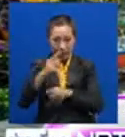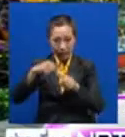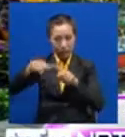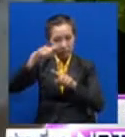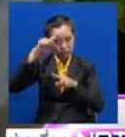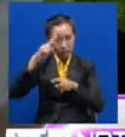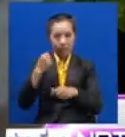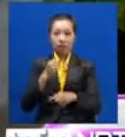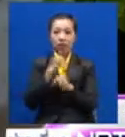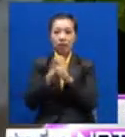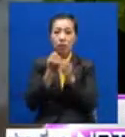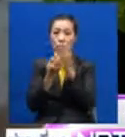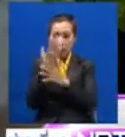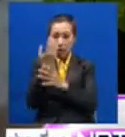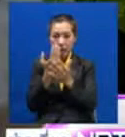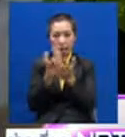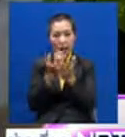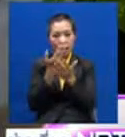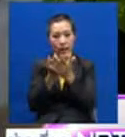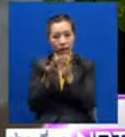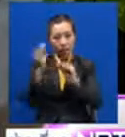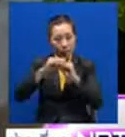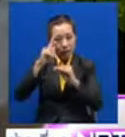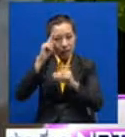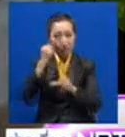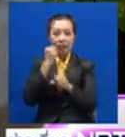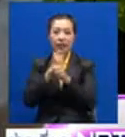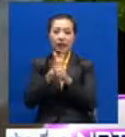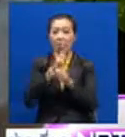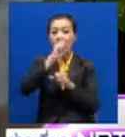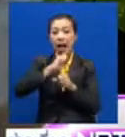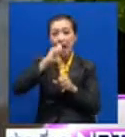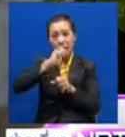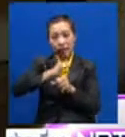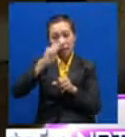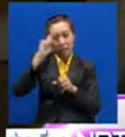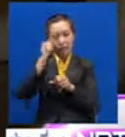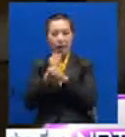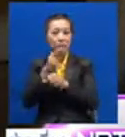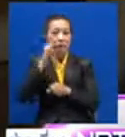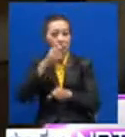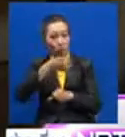พิ่มมูลค่ากล้วยไม้การสาธิตทำไอศกรีมจากหม่อนและการทำน้ำหม่อน